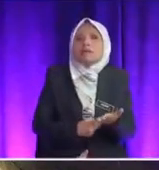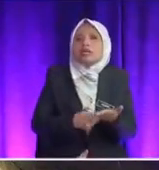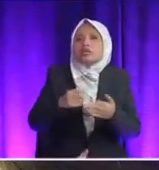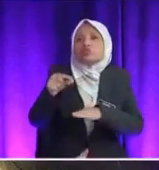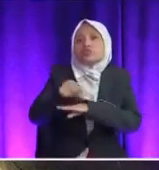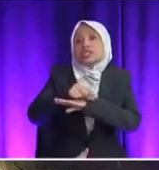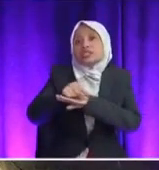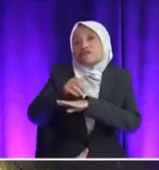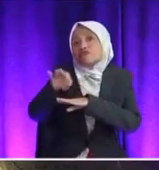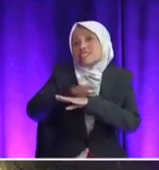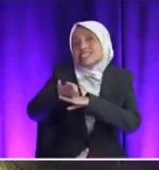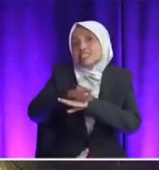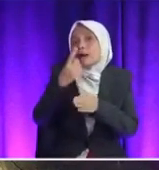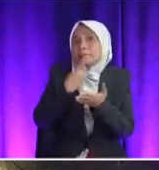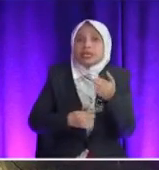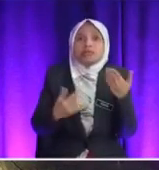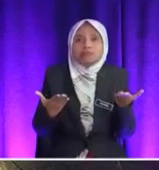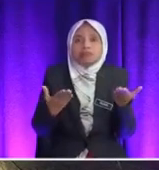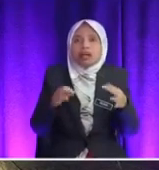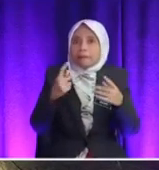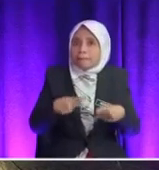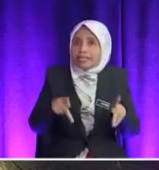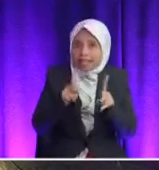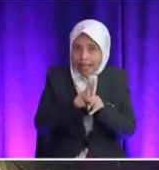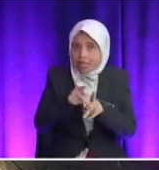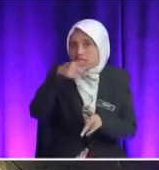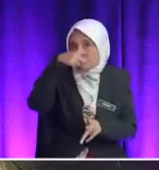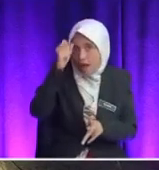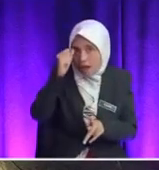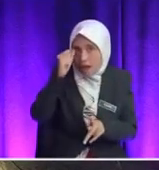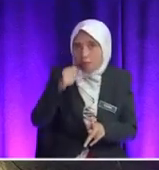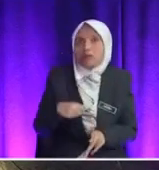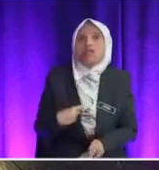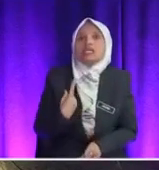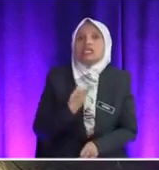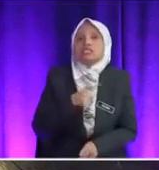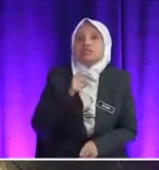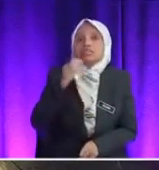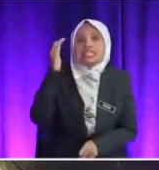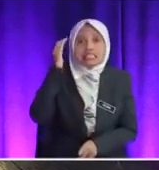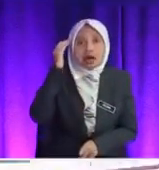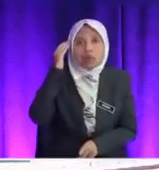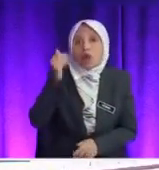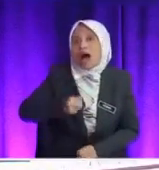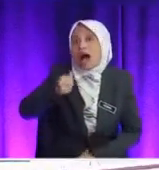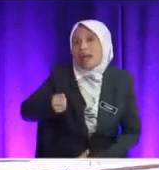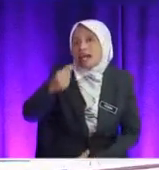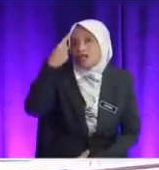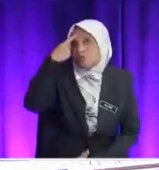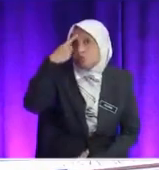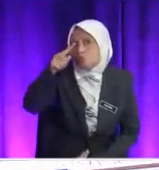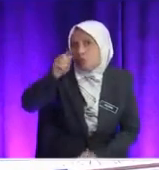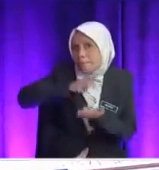oke asparagine pentingnya barang-barang ini okeh terkena tahu bahwa inilah alasan untuk